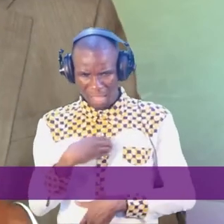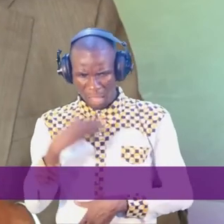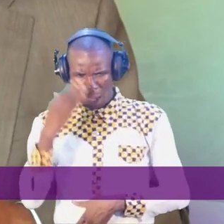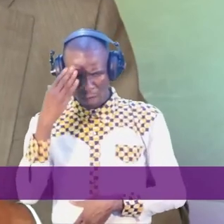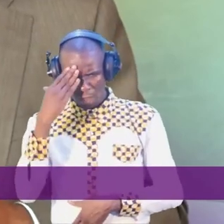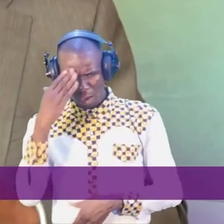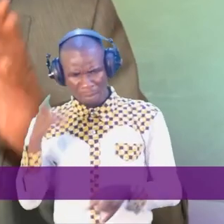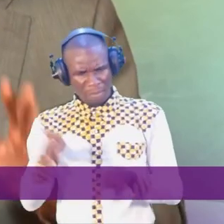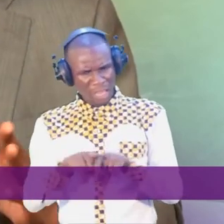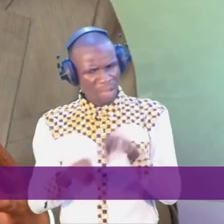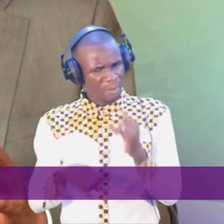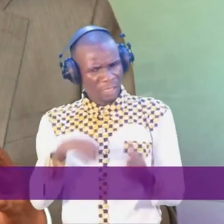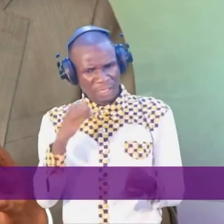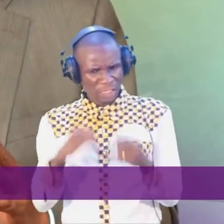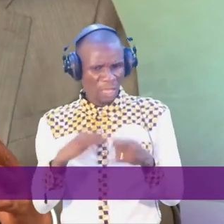Alipoziona